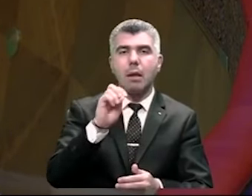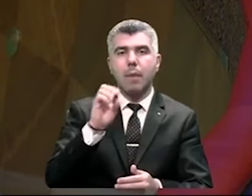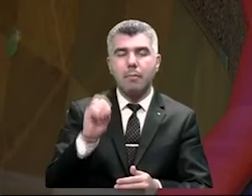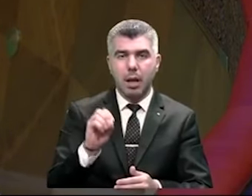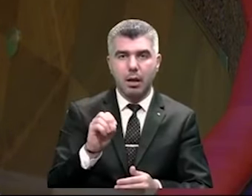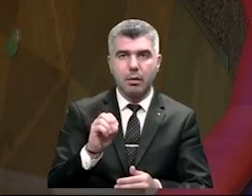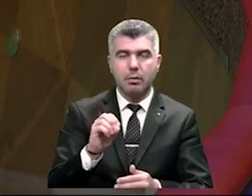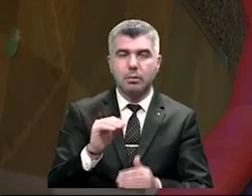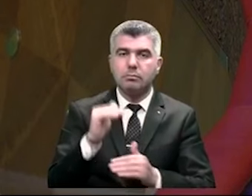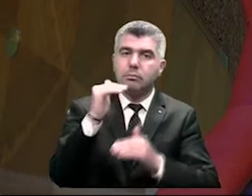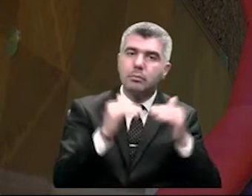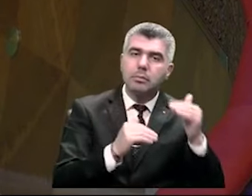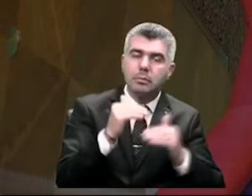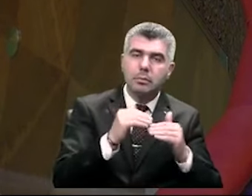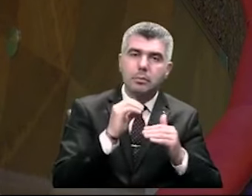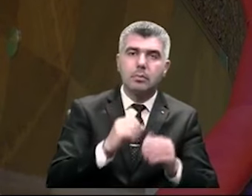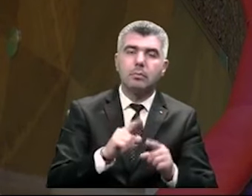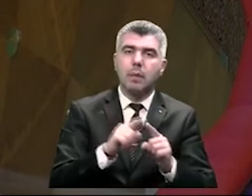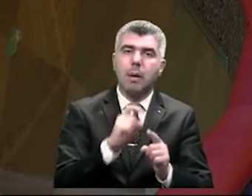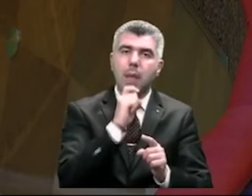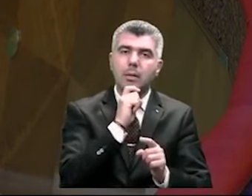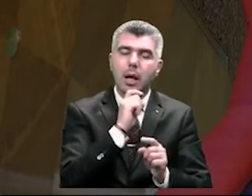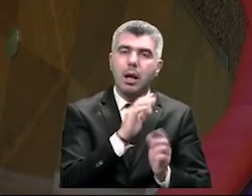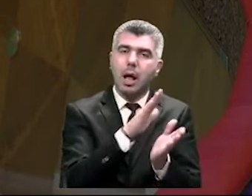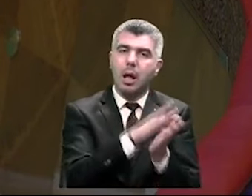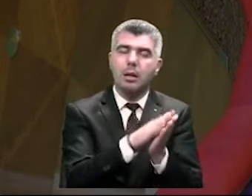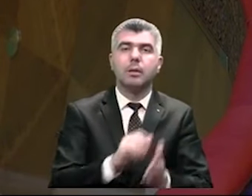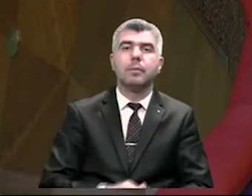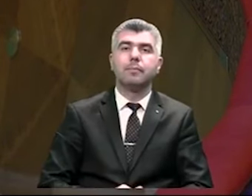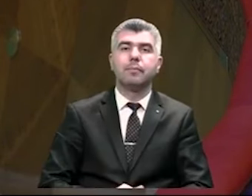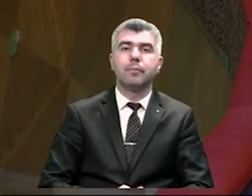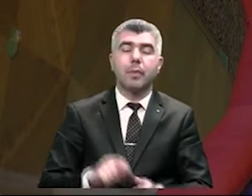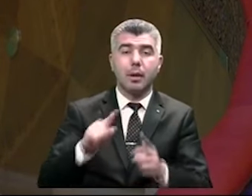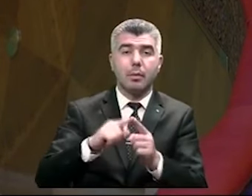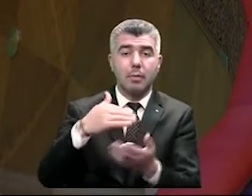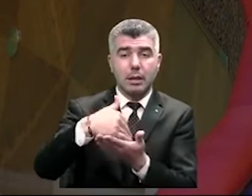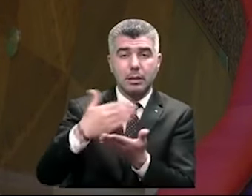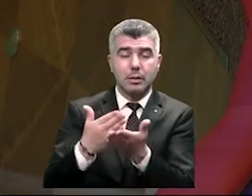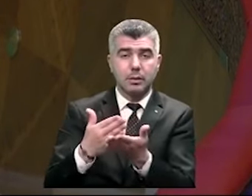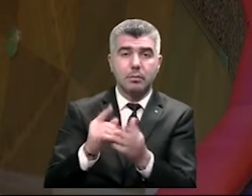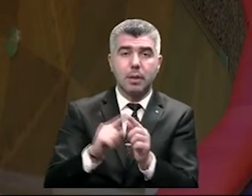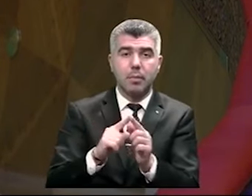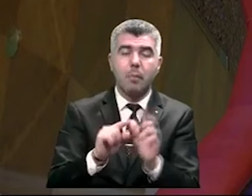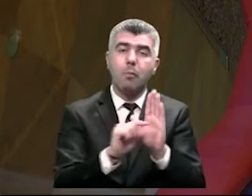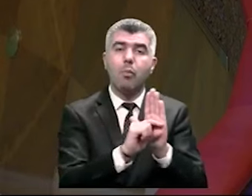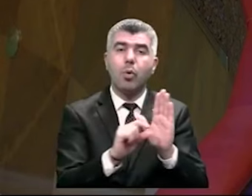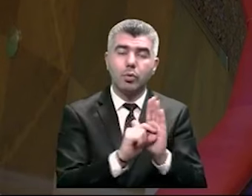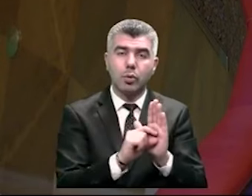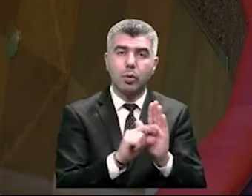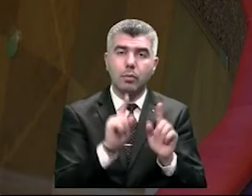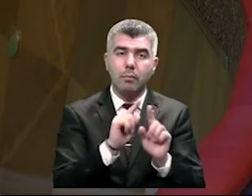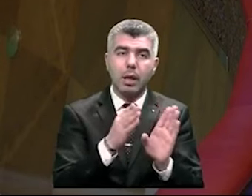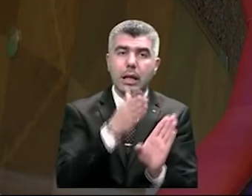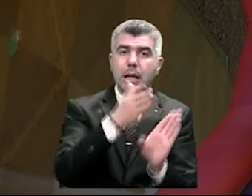شي واحد تنازل وبغى يمشي والتوزيع ديال ه الممنوحين حسب المواضع العلوم الانسانيه